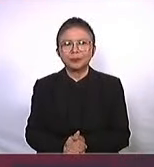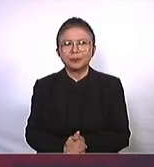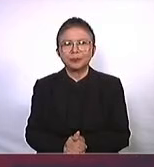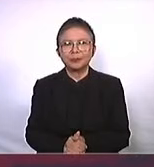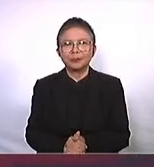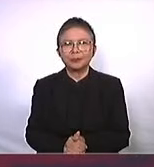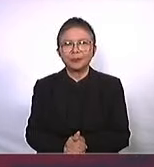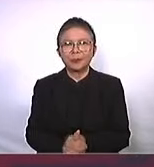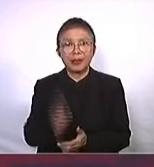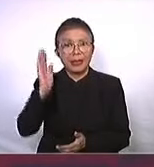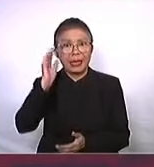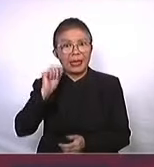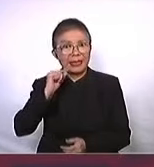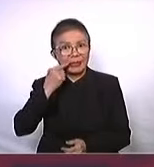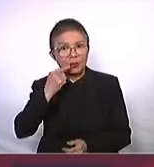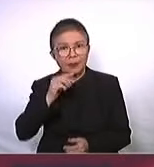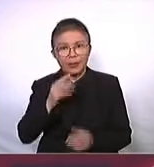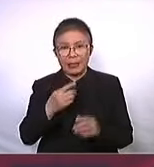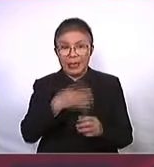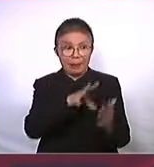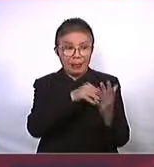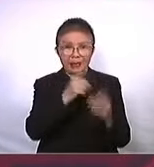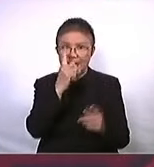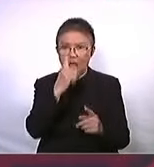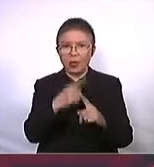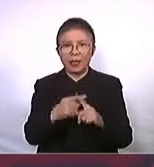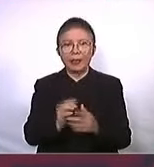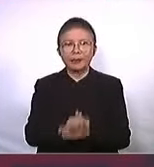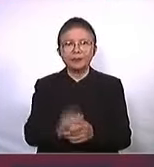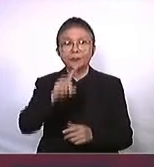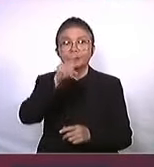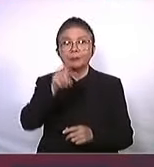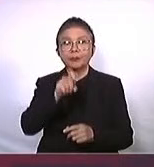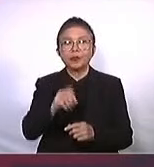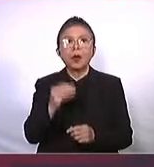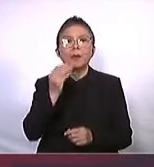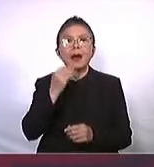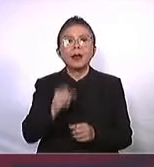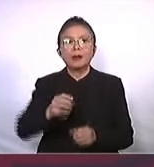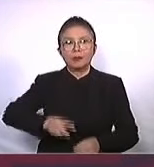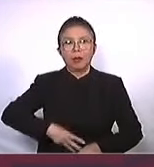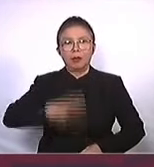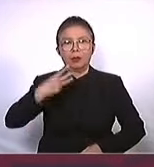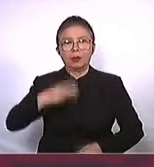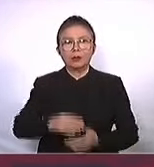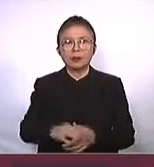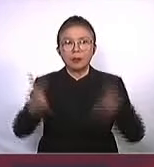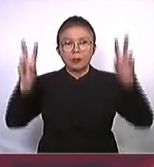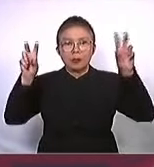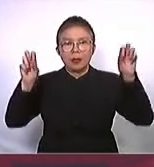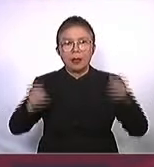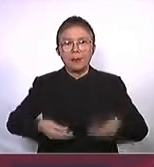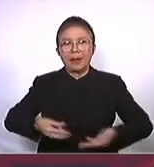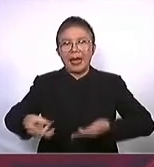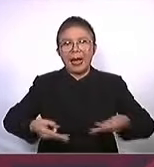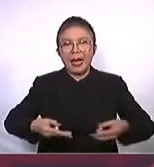Mohon didengarkan dengan seksama karena kami hanya akan membacakan satu kali. Pertanyaan untuk Bapak Mahfud MD dengan subtema